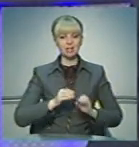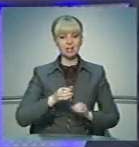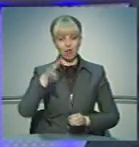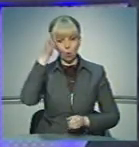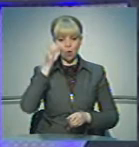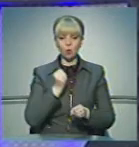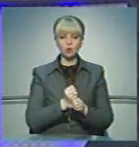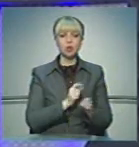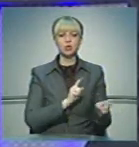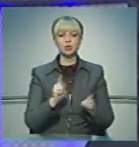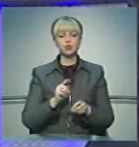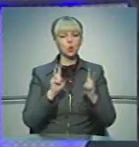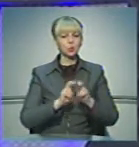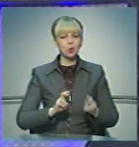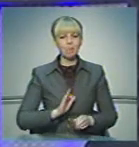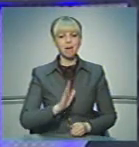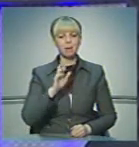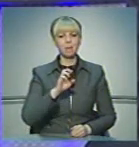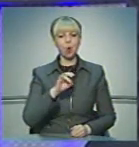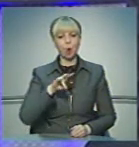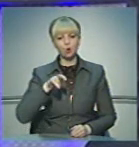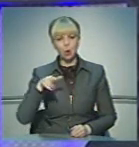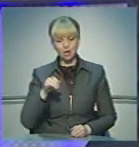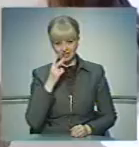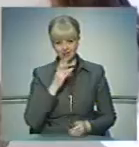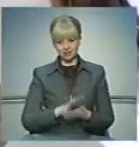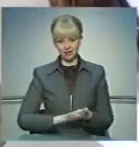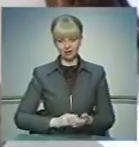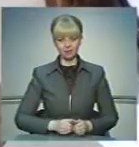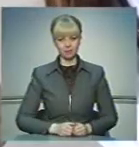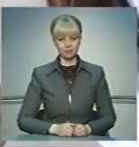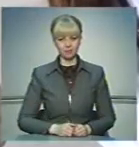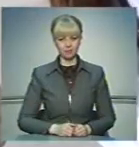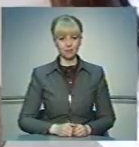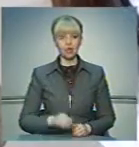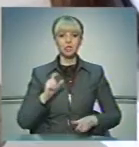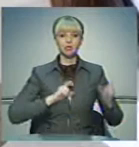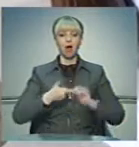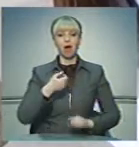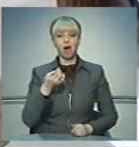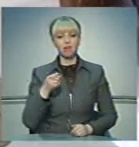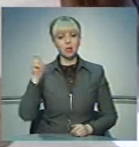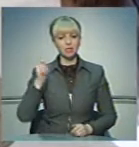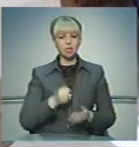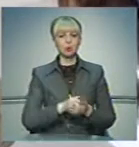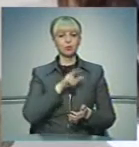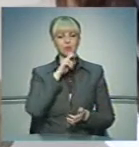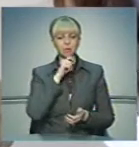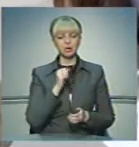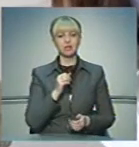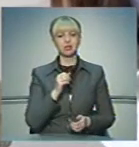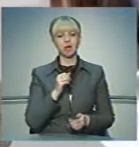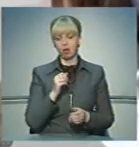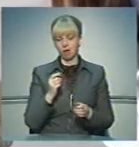робіт. Що досліджують майбутні біологи у сюжеті? Студентка Ганна приїжджає до Чернівців із Сум